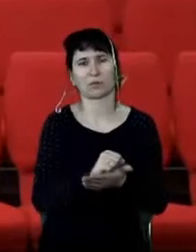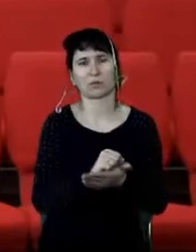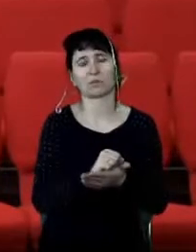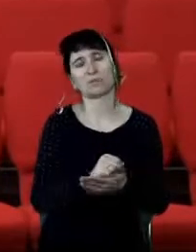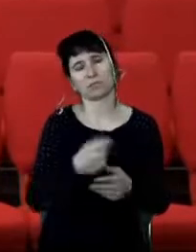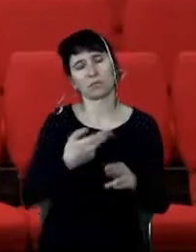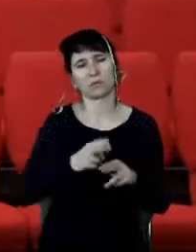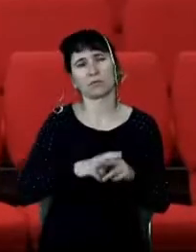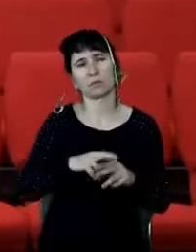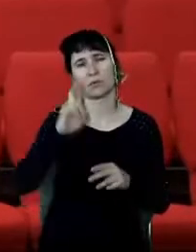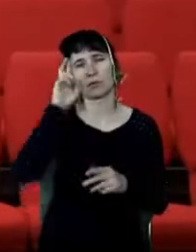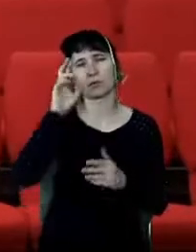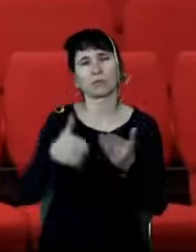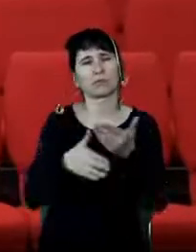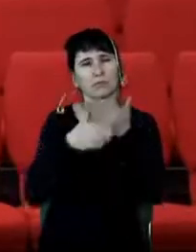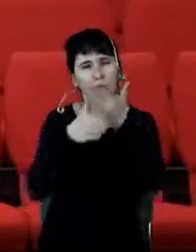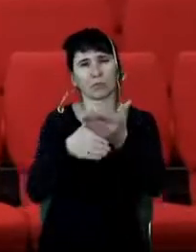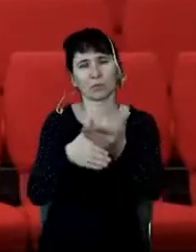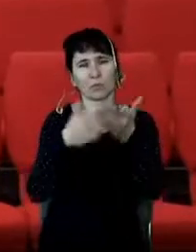Хай Бог допоможе